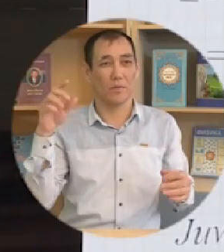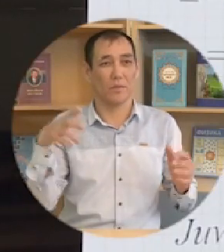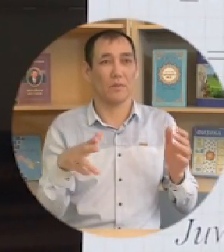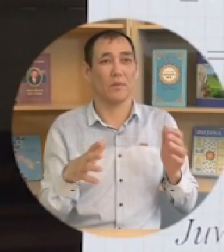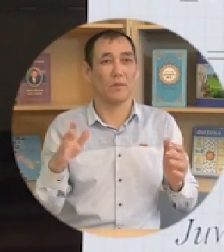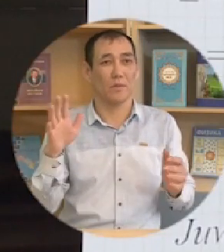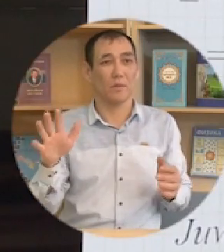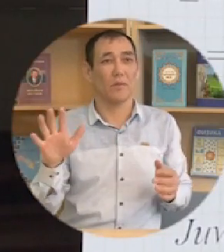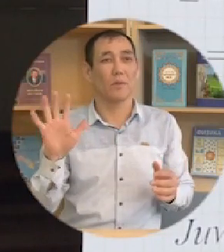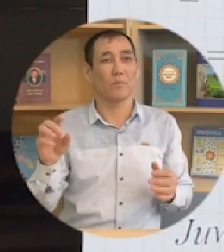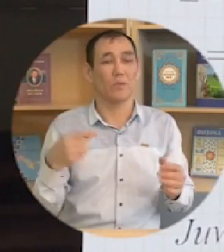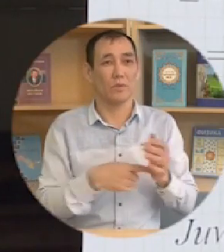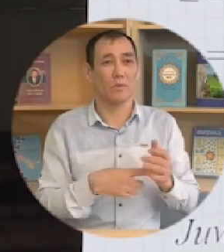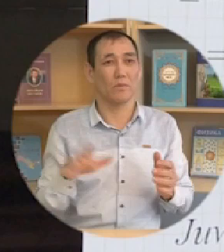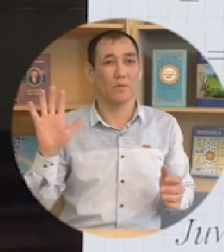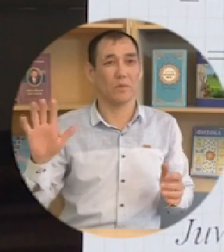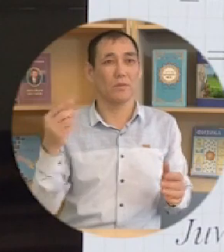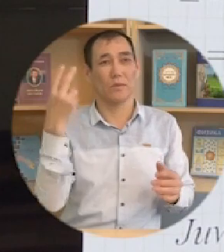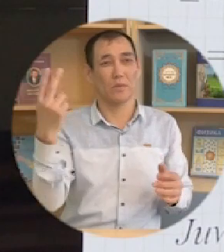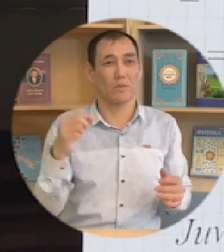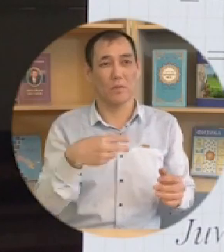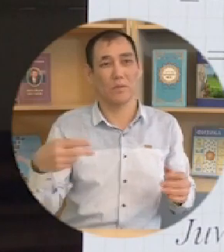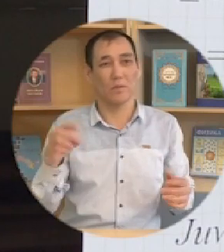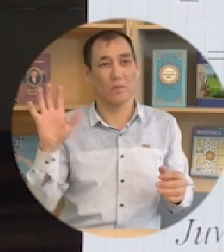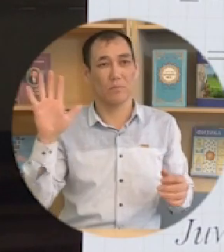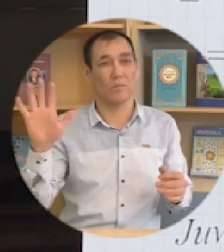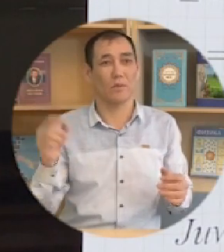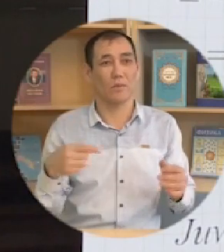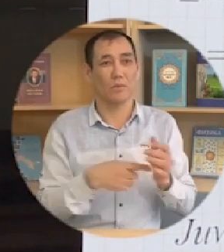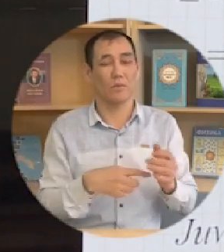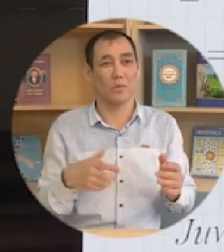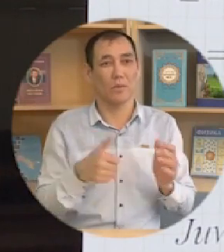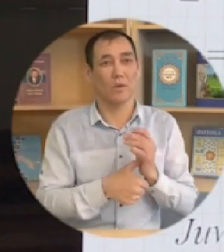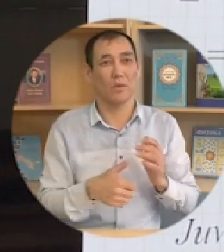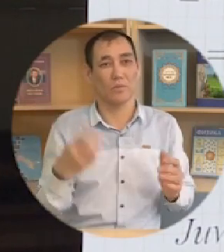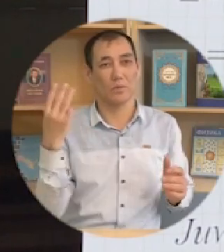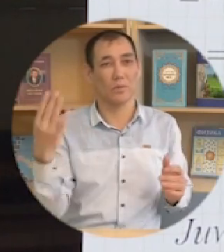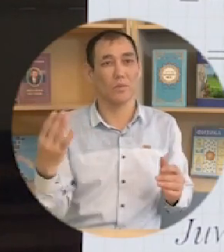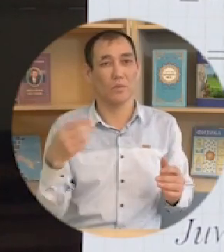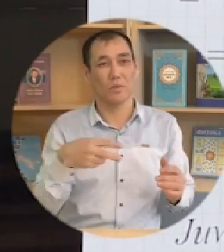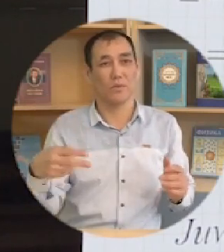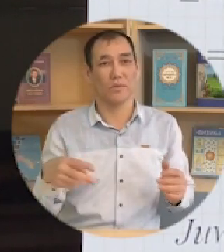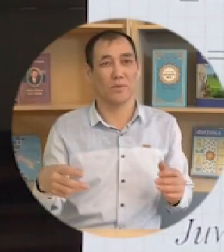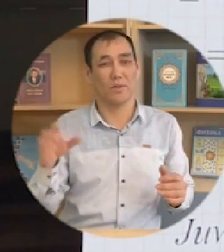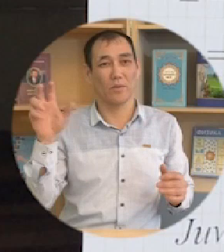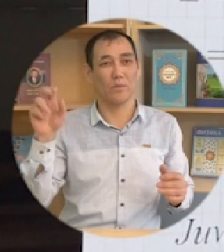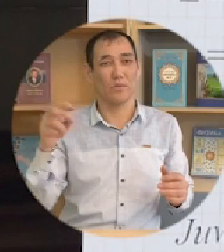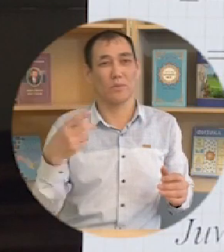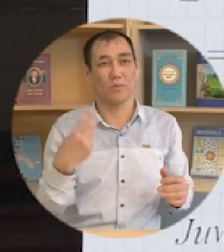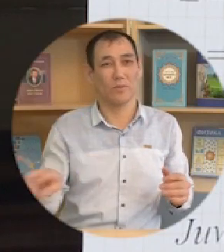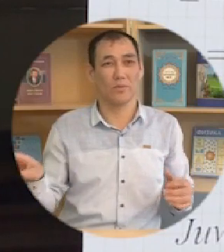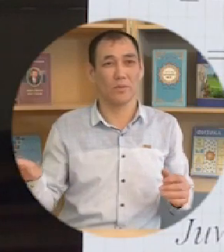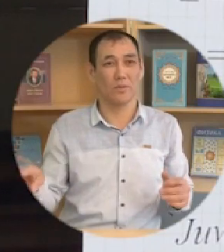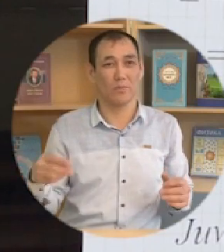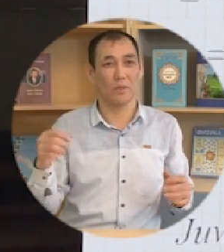8-ің квадраты тең 5 көбейтілген 64 тең 320 метрге тең